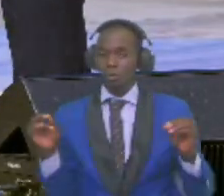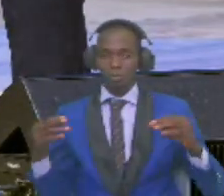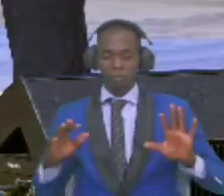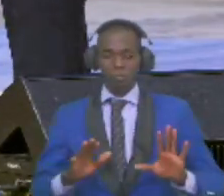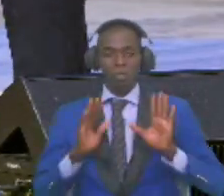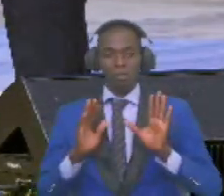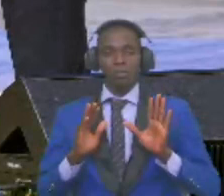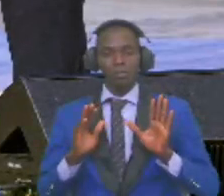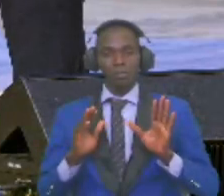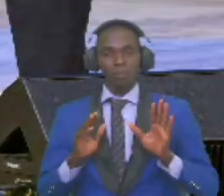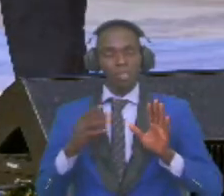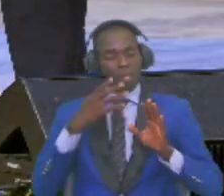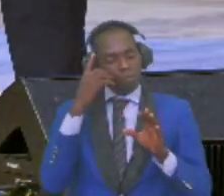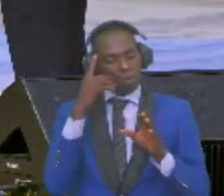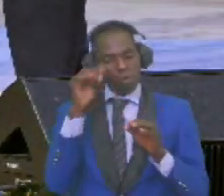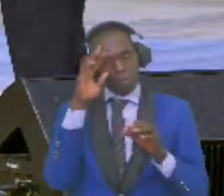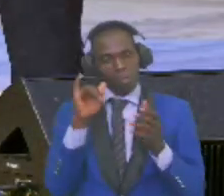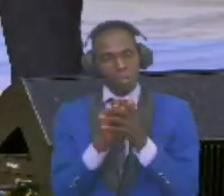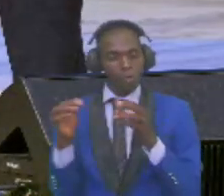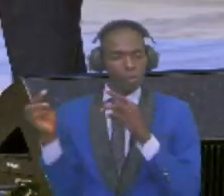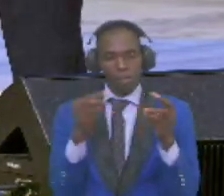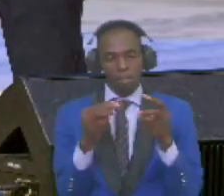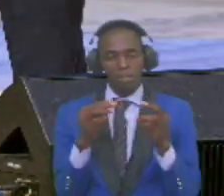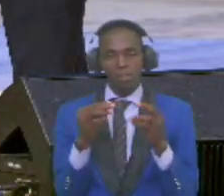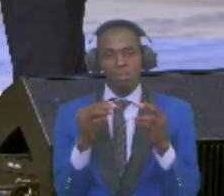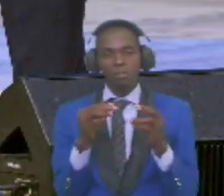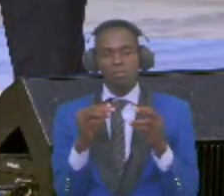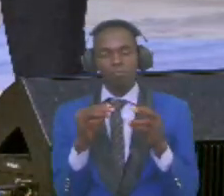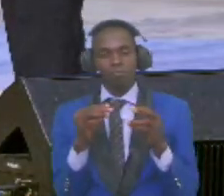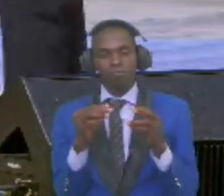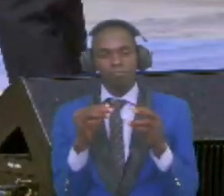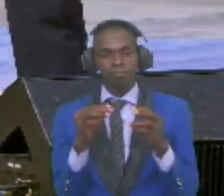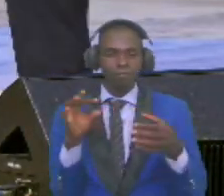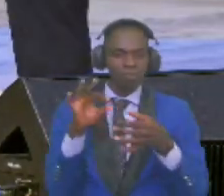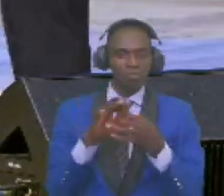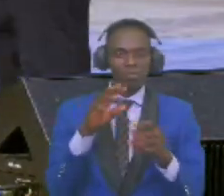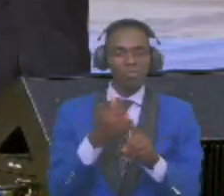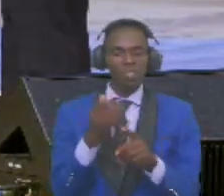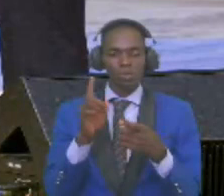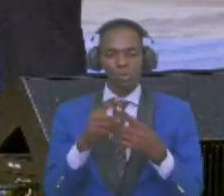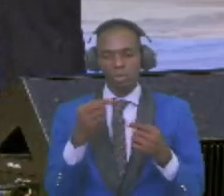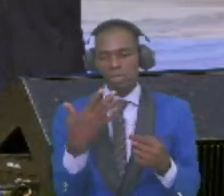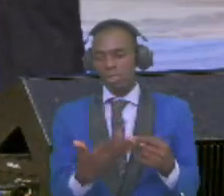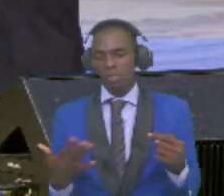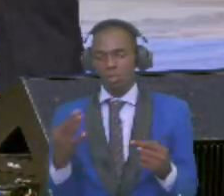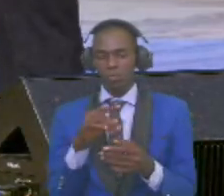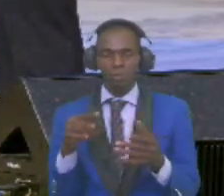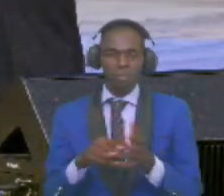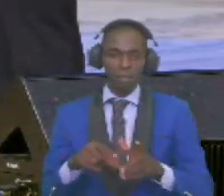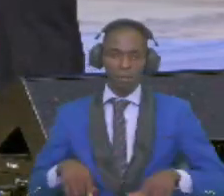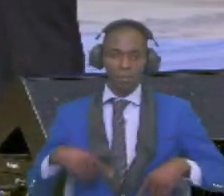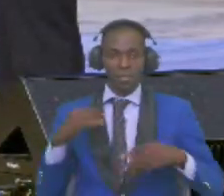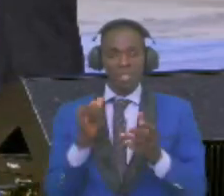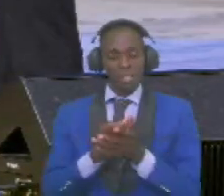dia le combat la guerre il n'est pas de soldats qui s'embarrasse des avait de la pluie s'il veut